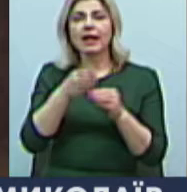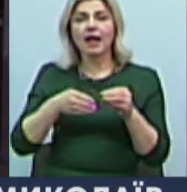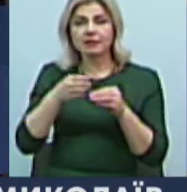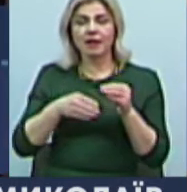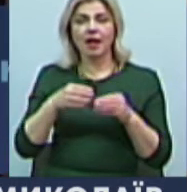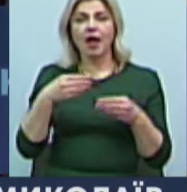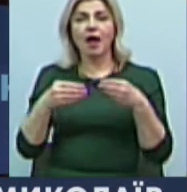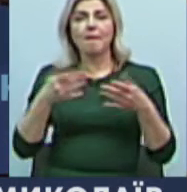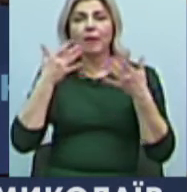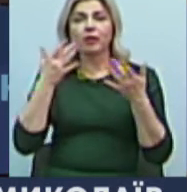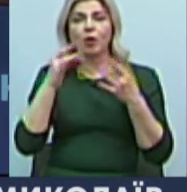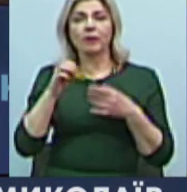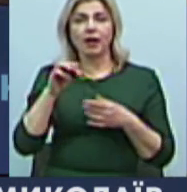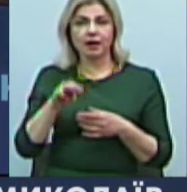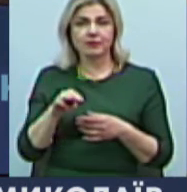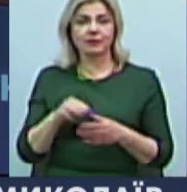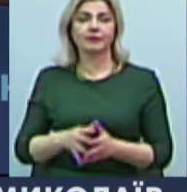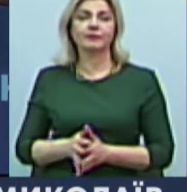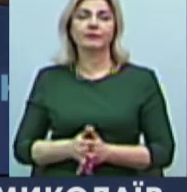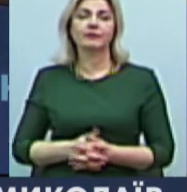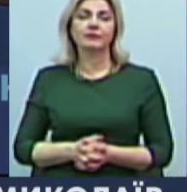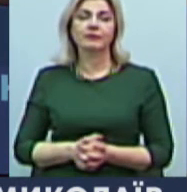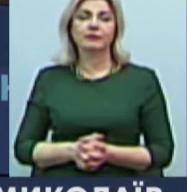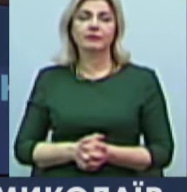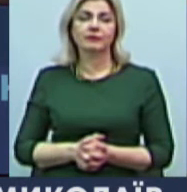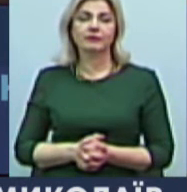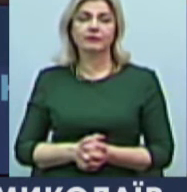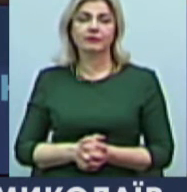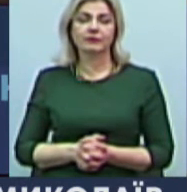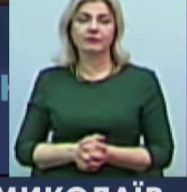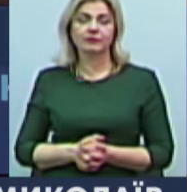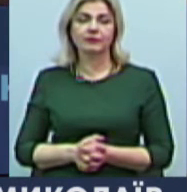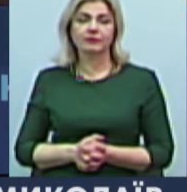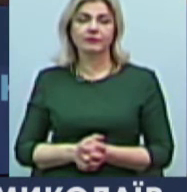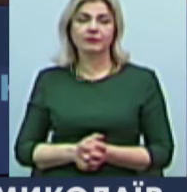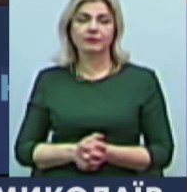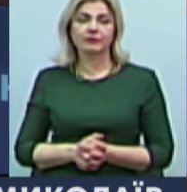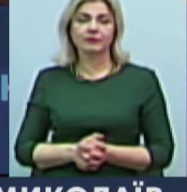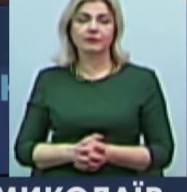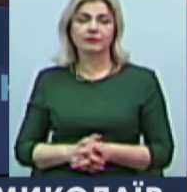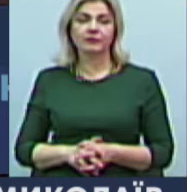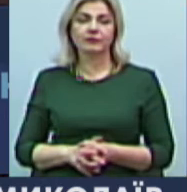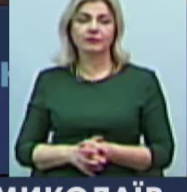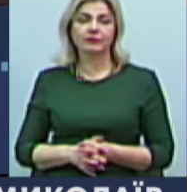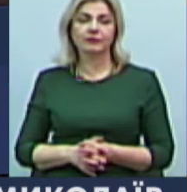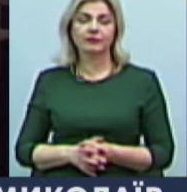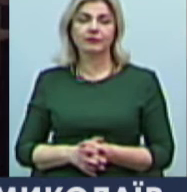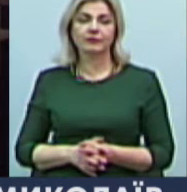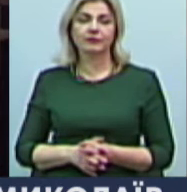турбіну. Найскладніший привод – це парова турбіна, так як там треба